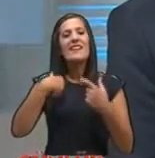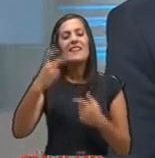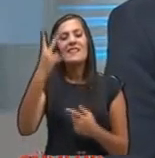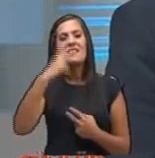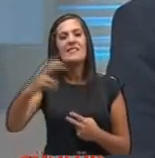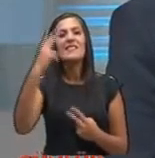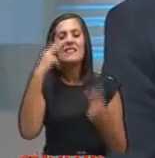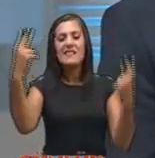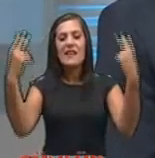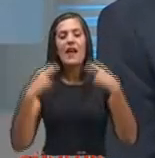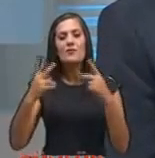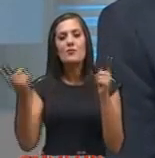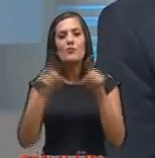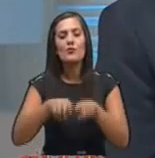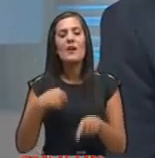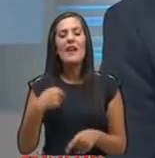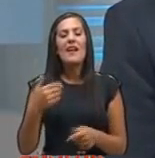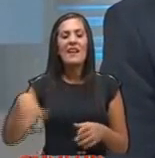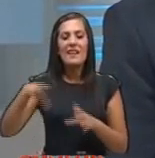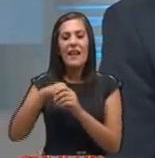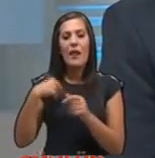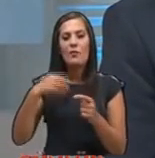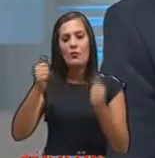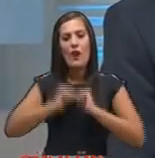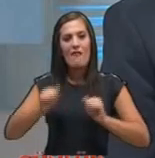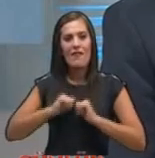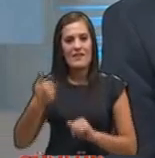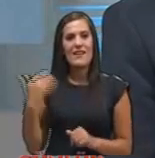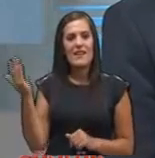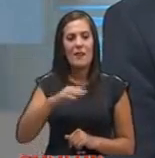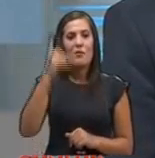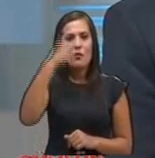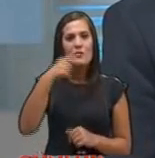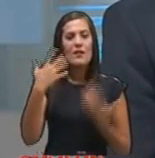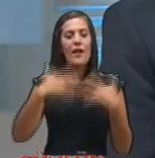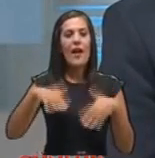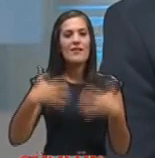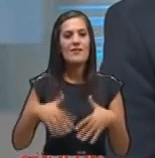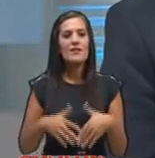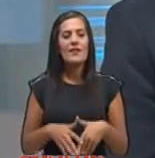Çok heyecanlıyız. Ben şimdi genel provasından ayrılıp geldim. Dolayısıyla heyecan